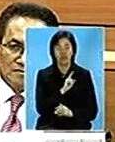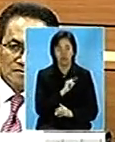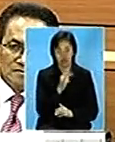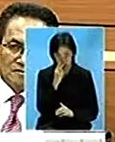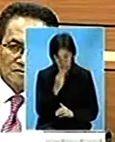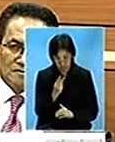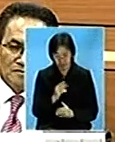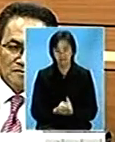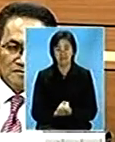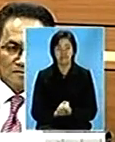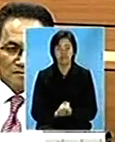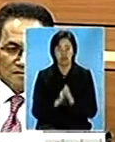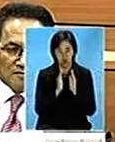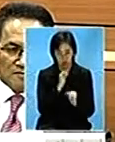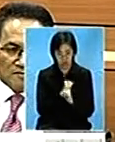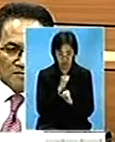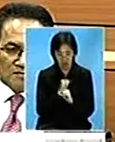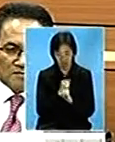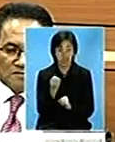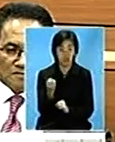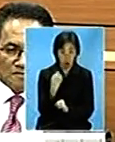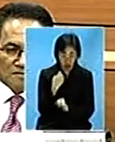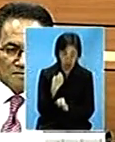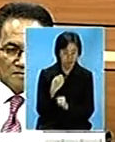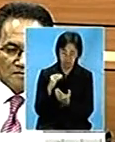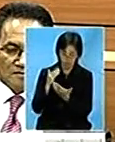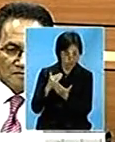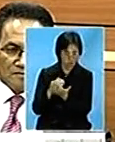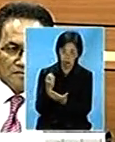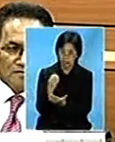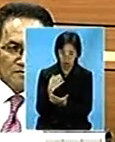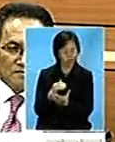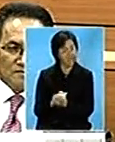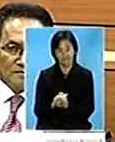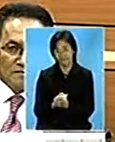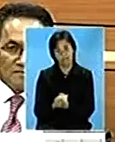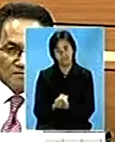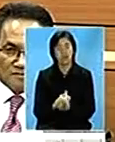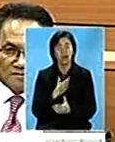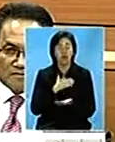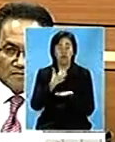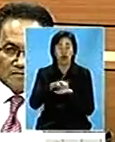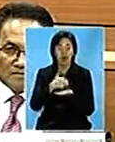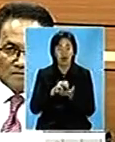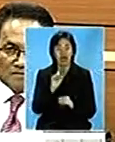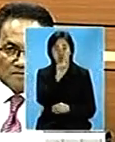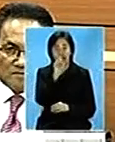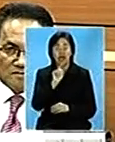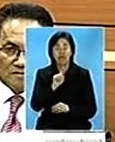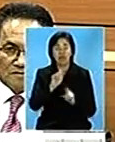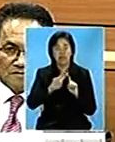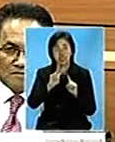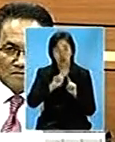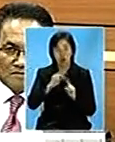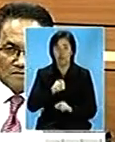ากเจ้าหน้าที่ที่แจ้งและให้ข้อมูลท่านผมขอกราบเรียนเลยนะครับคำถามที่สอง